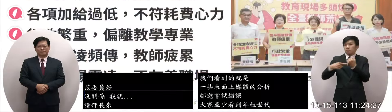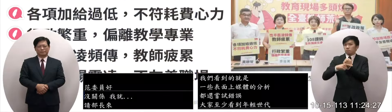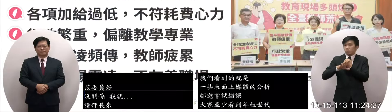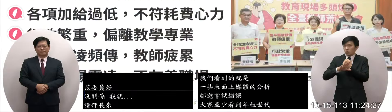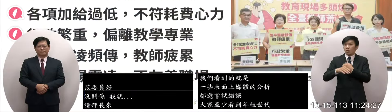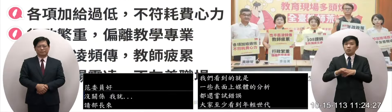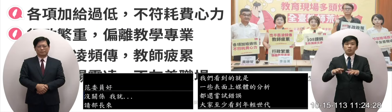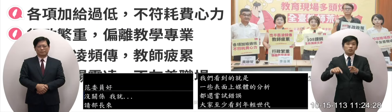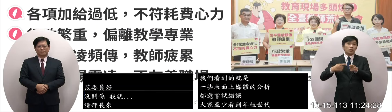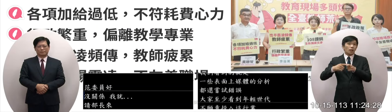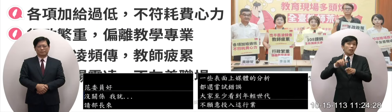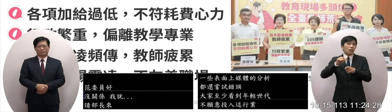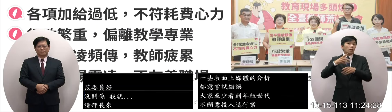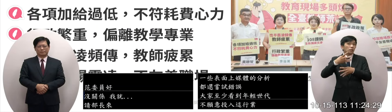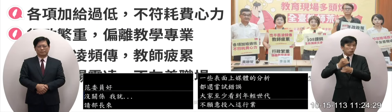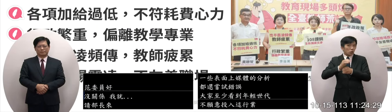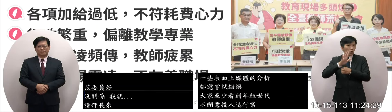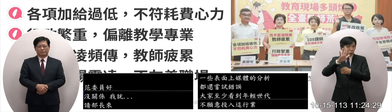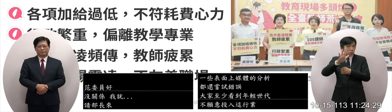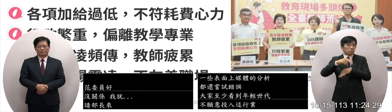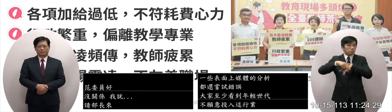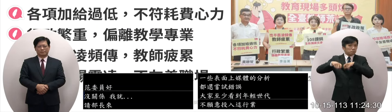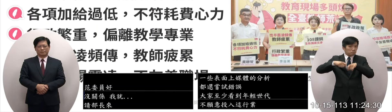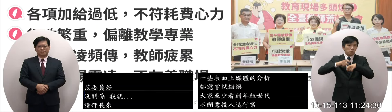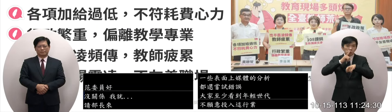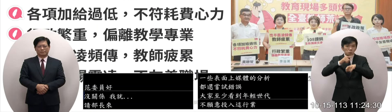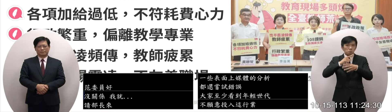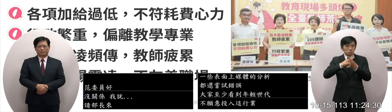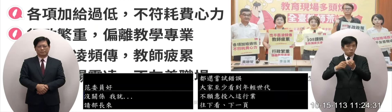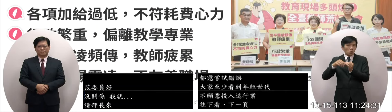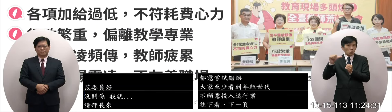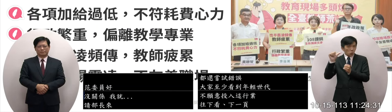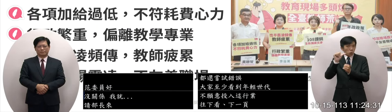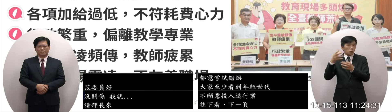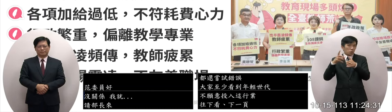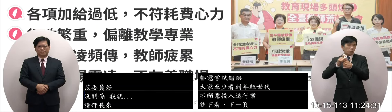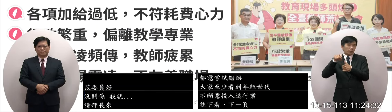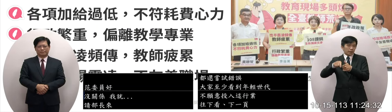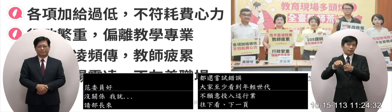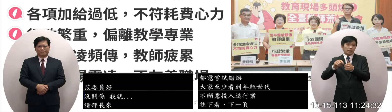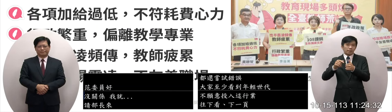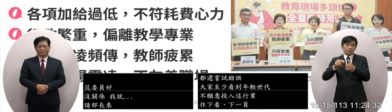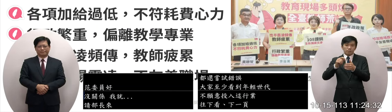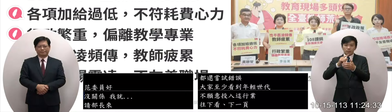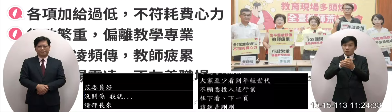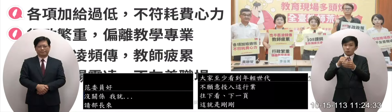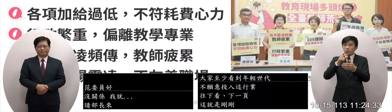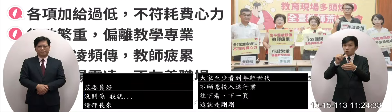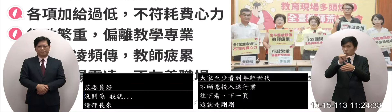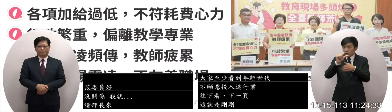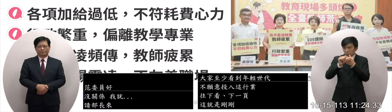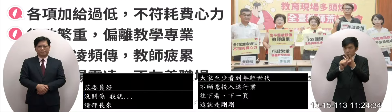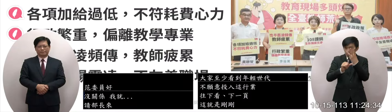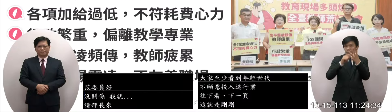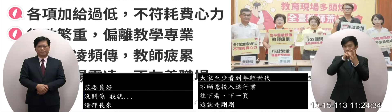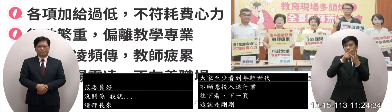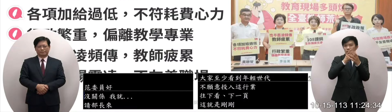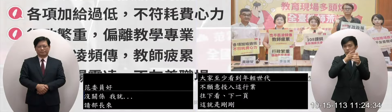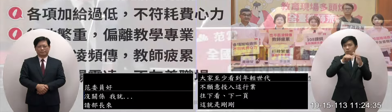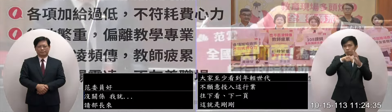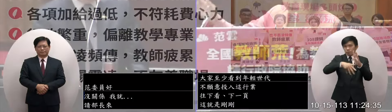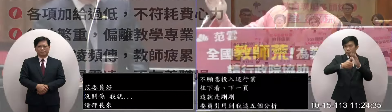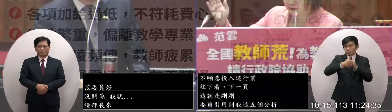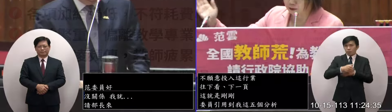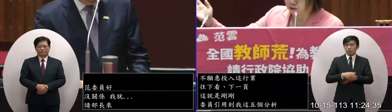教师荒提出哦五个原因哦，那今天我只跟院长讨论前三个哦，我提出的五个原因哦，刚刚有委员